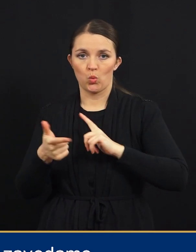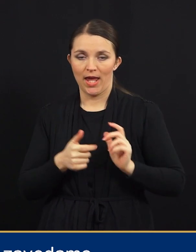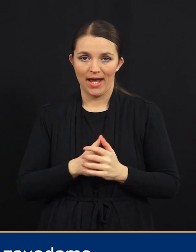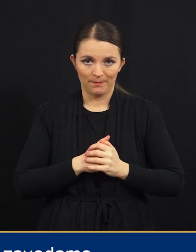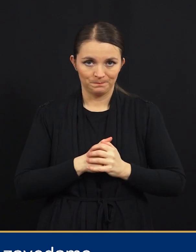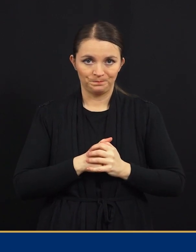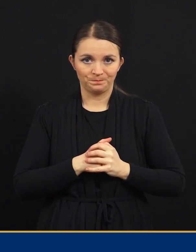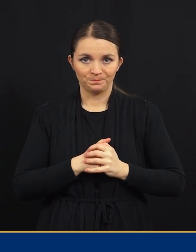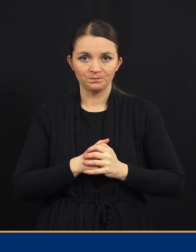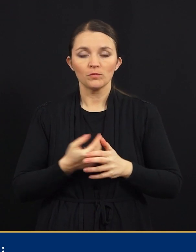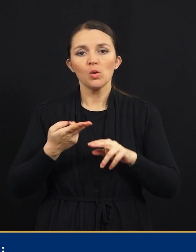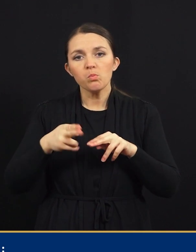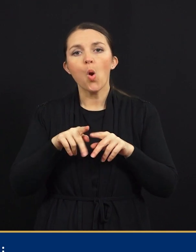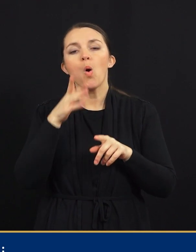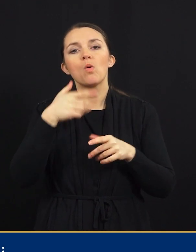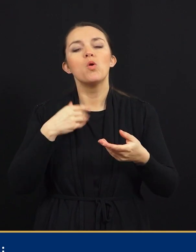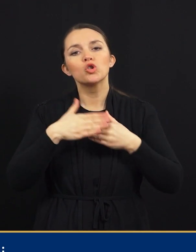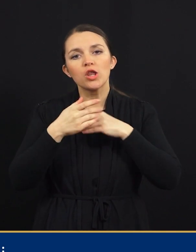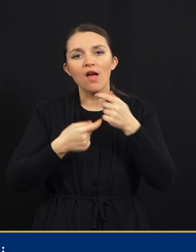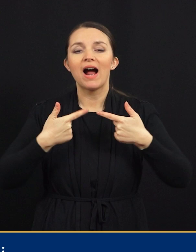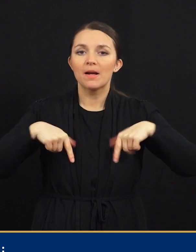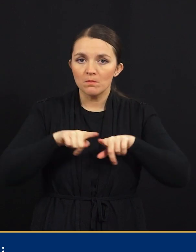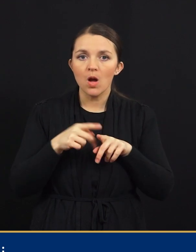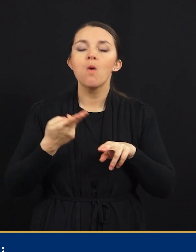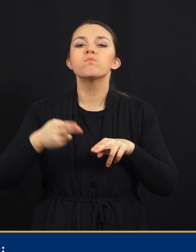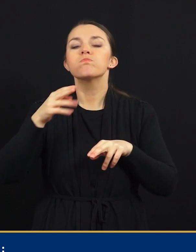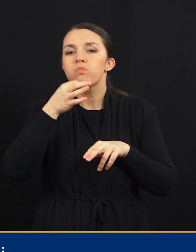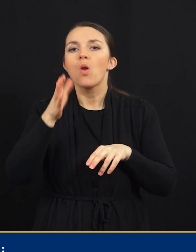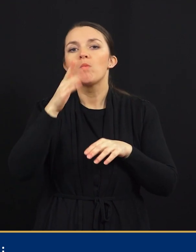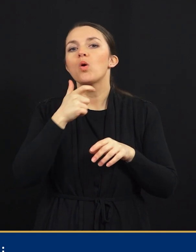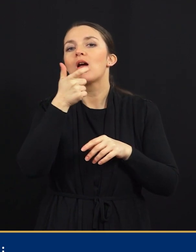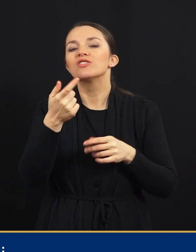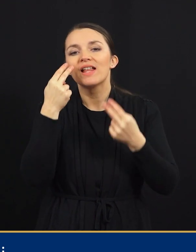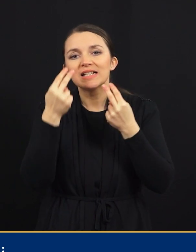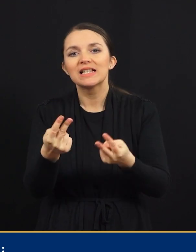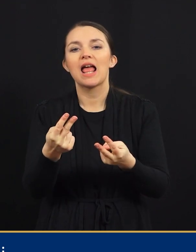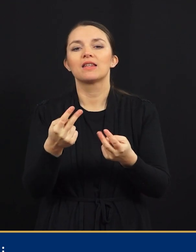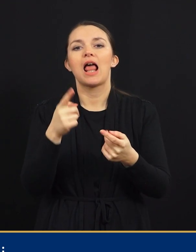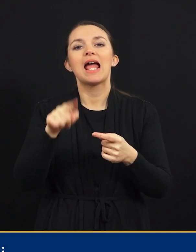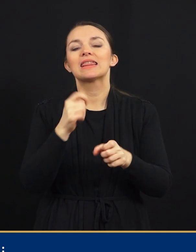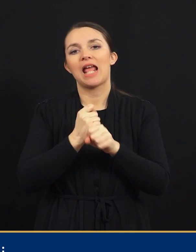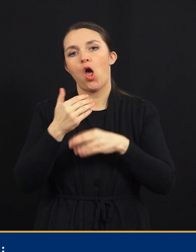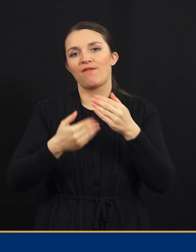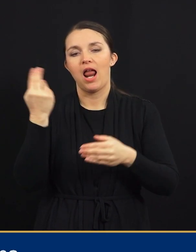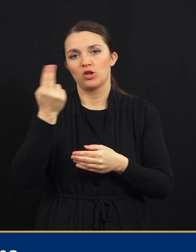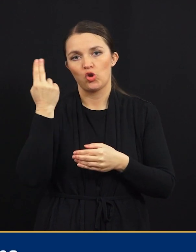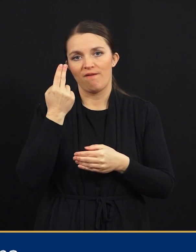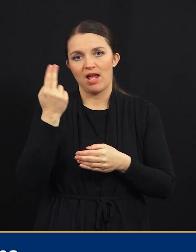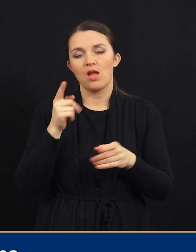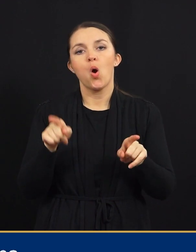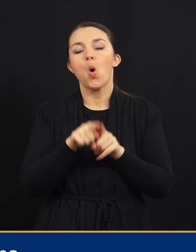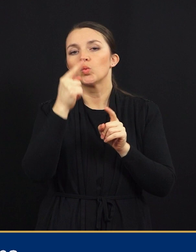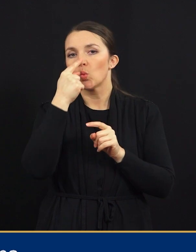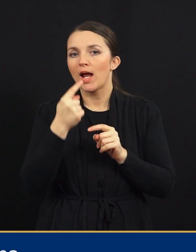drugega. Bolj kot bomo sodelovali mi, bolje bo navzven izgledala in delovala Slovenija